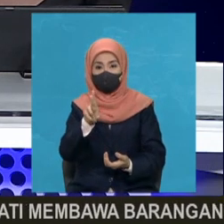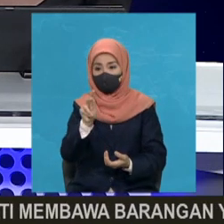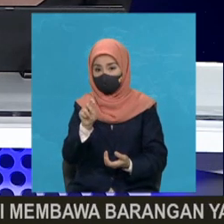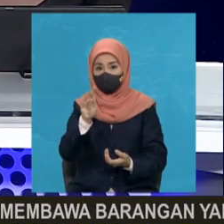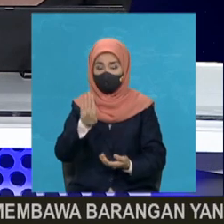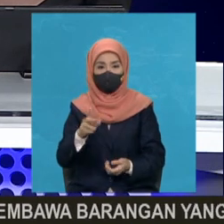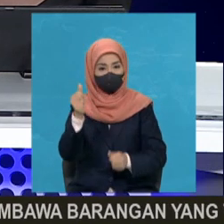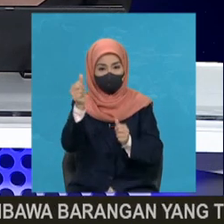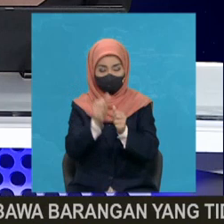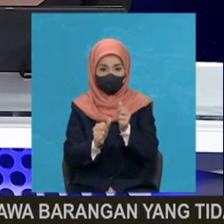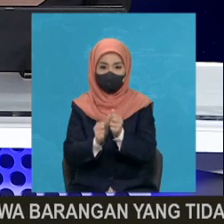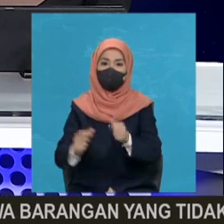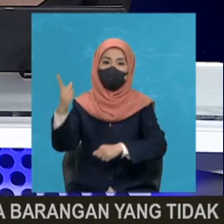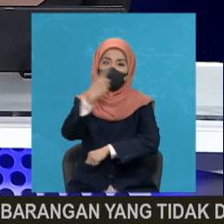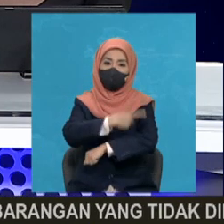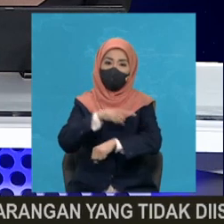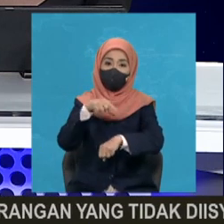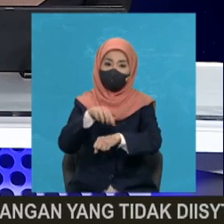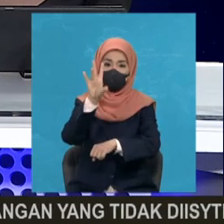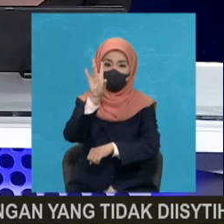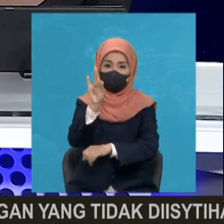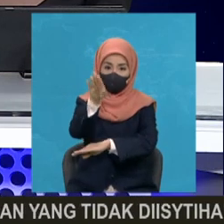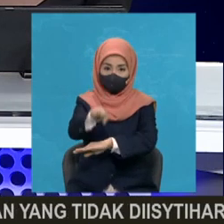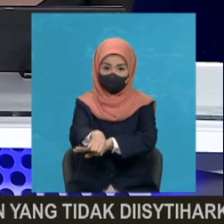pada setiap hari pukul 07.00